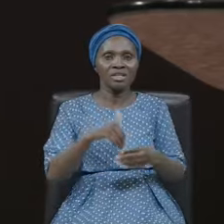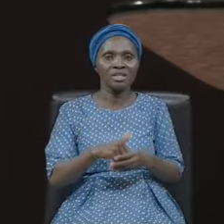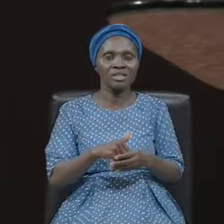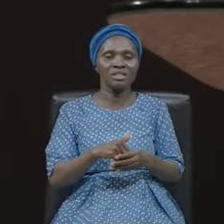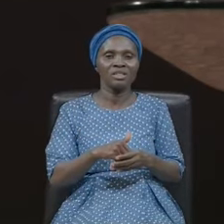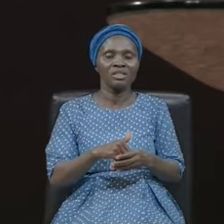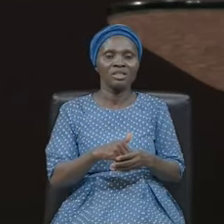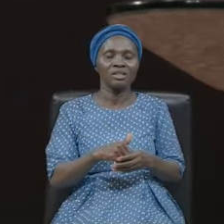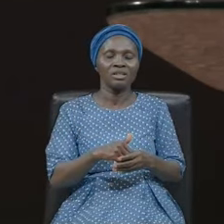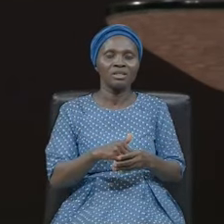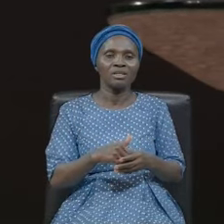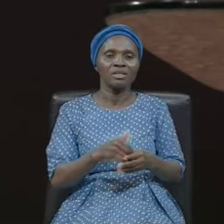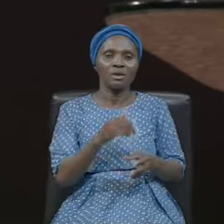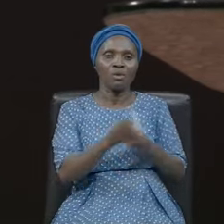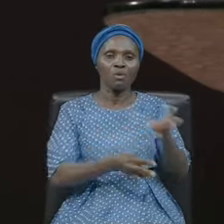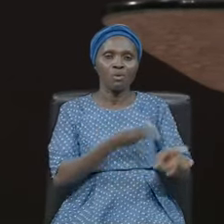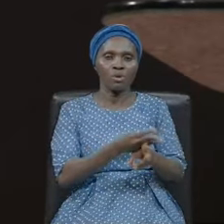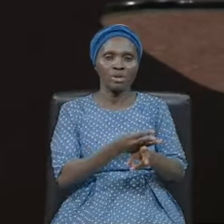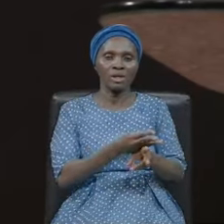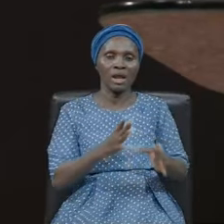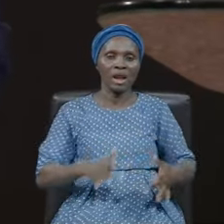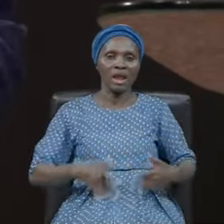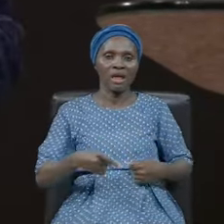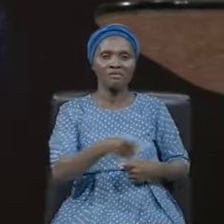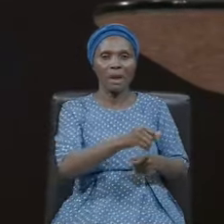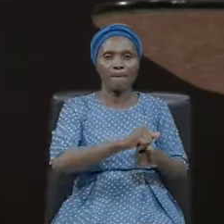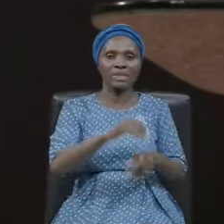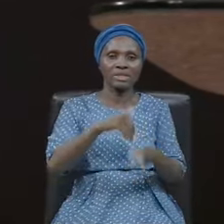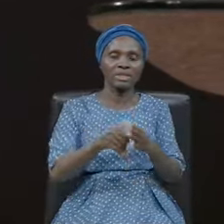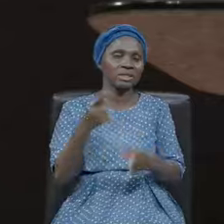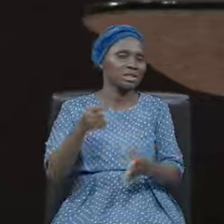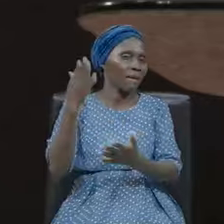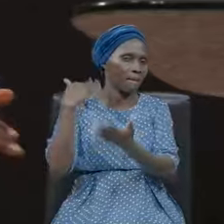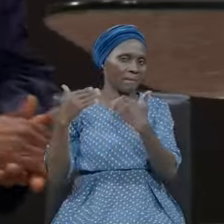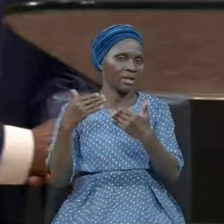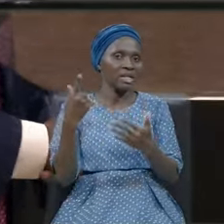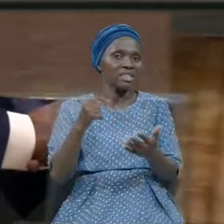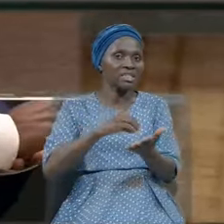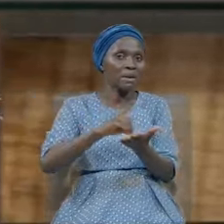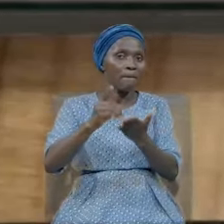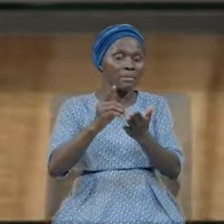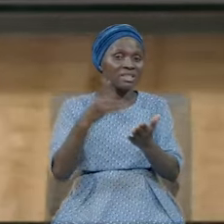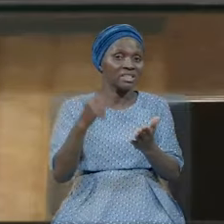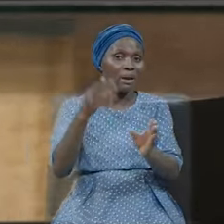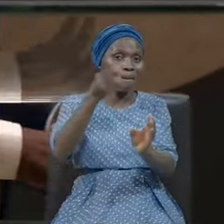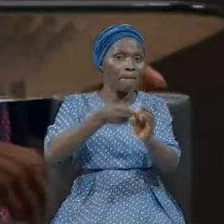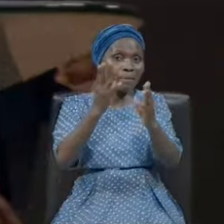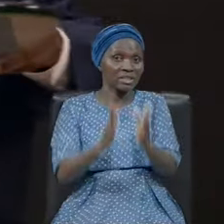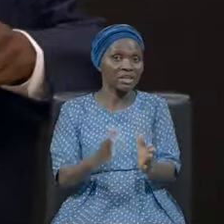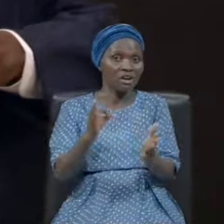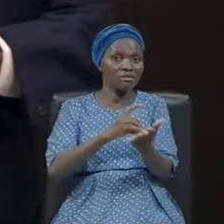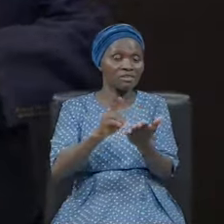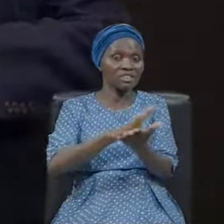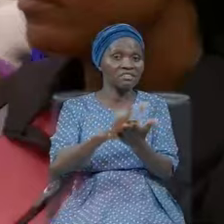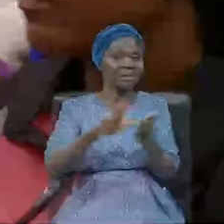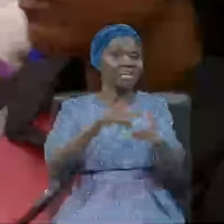Ils ne mènent pas leur vie de promiscuité dans le passé, du passé. Les participants de la nature divine, par la grâce de Dieu,